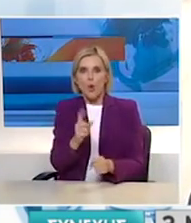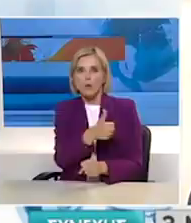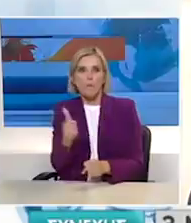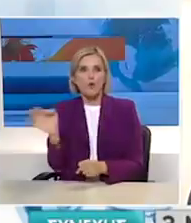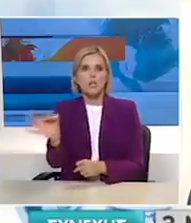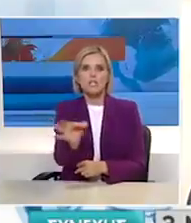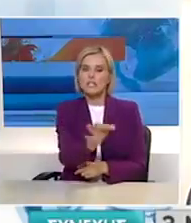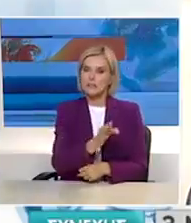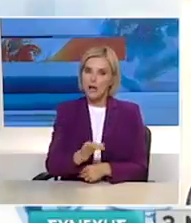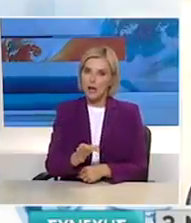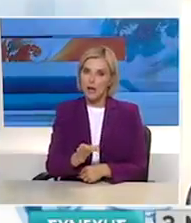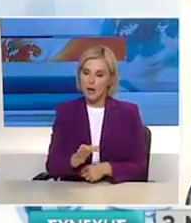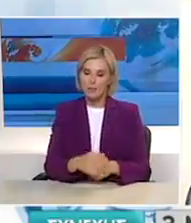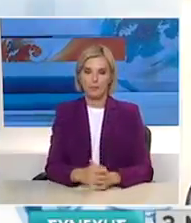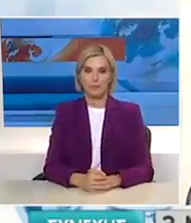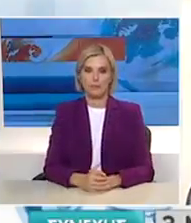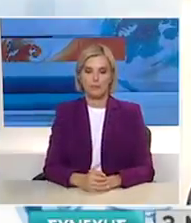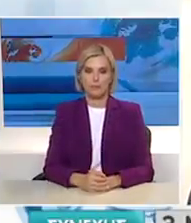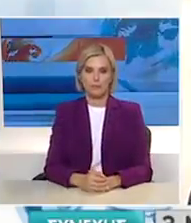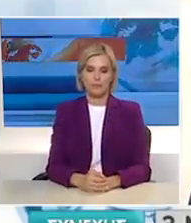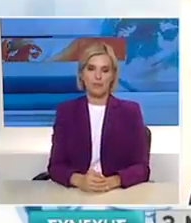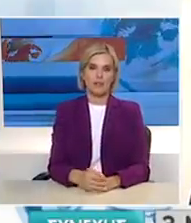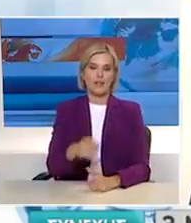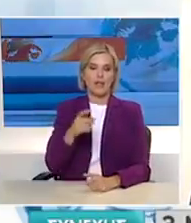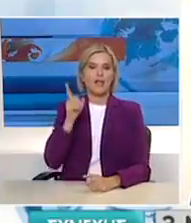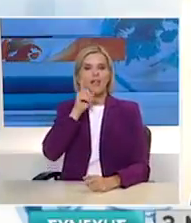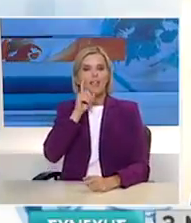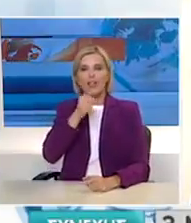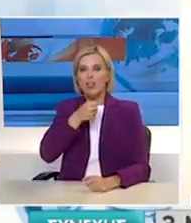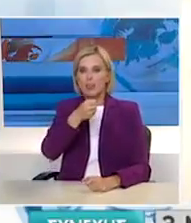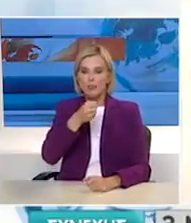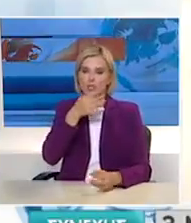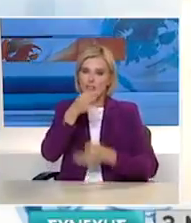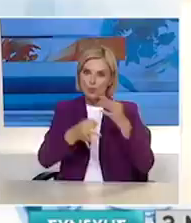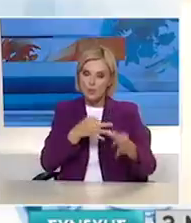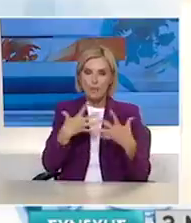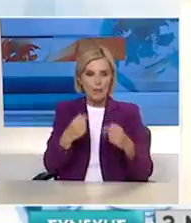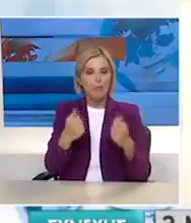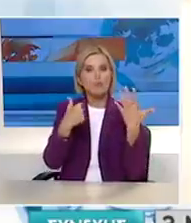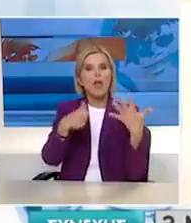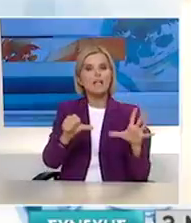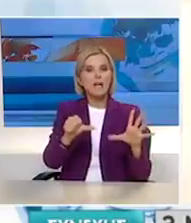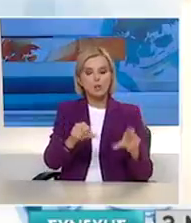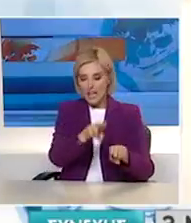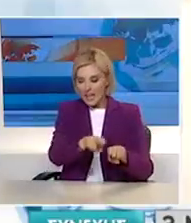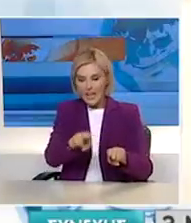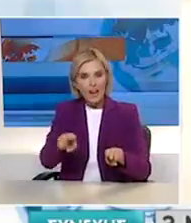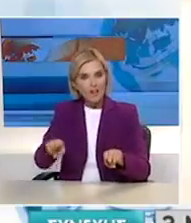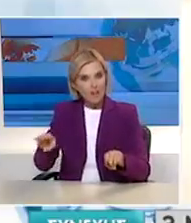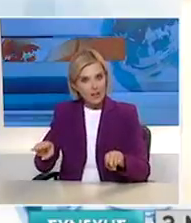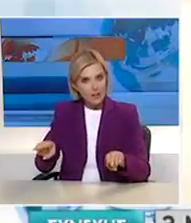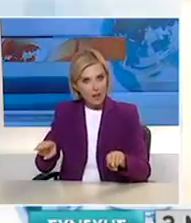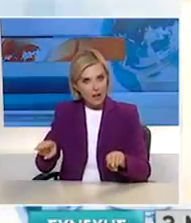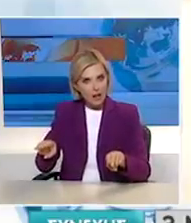Ελλάδα. Και οι 600 κλίνες που αναφέρει δημοσιογράφος, ένας αριθμός περίπου 550